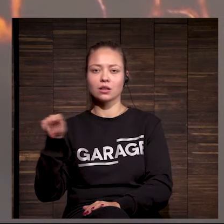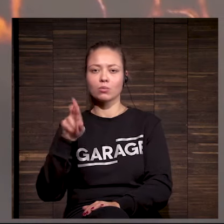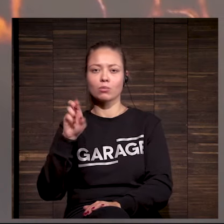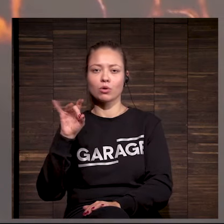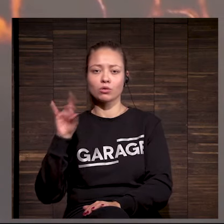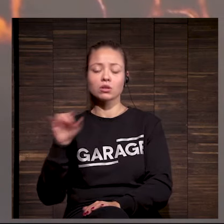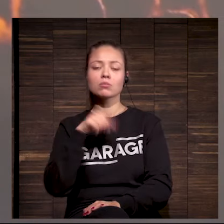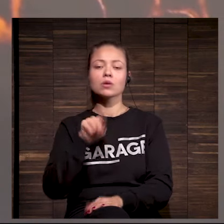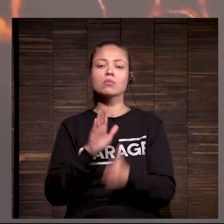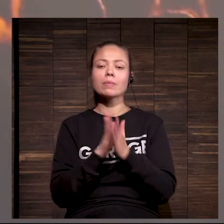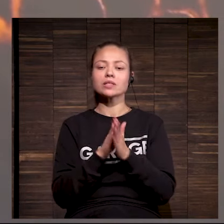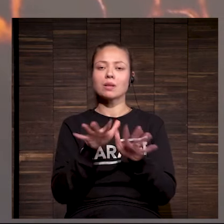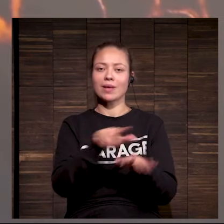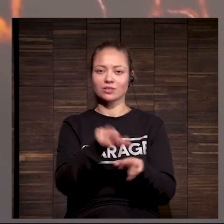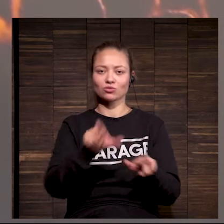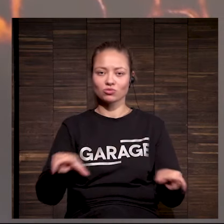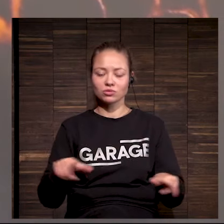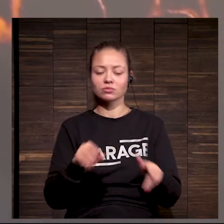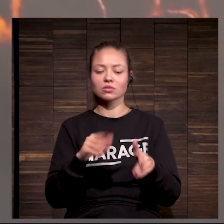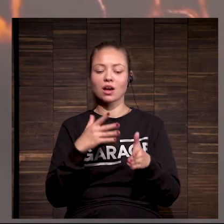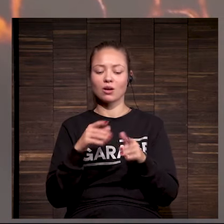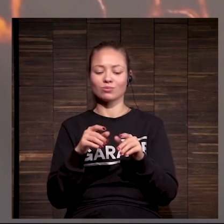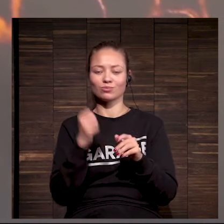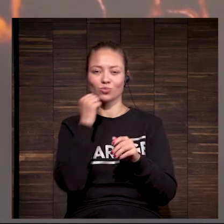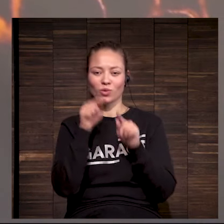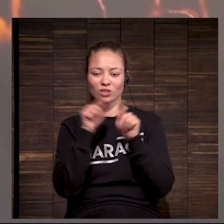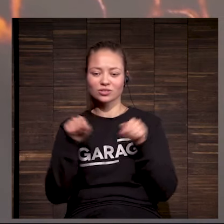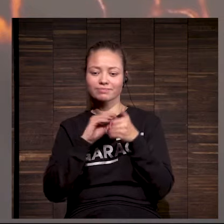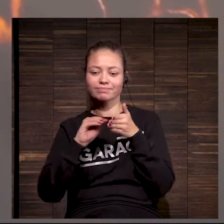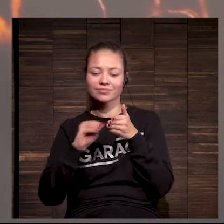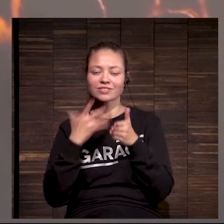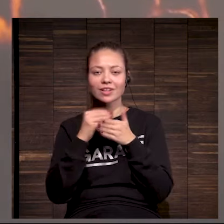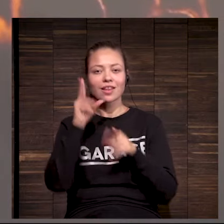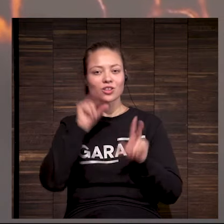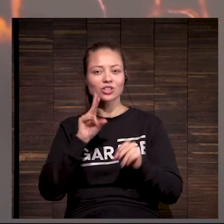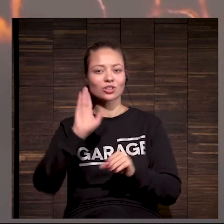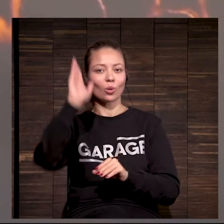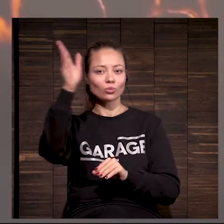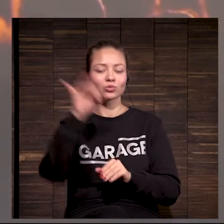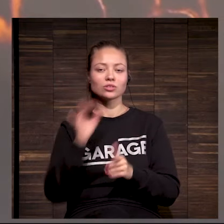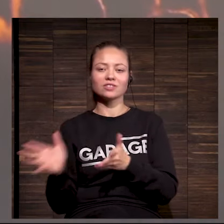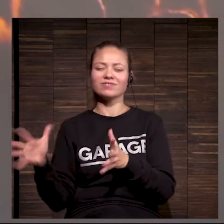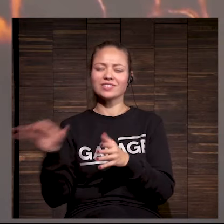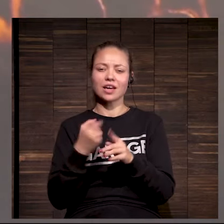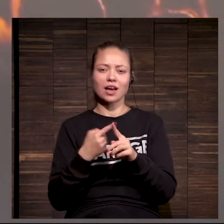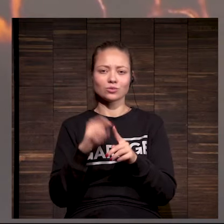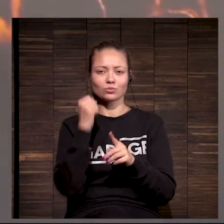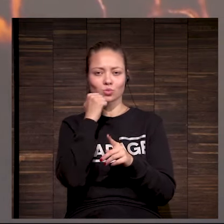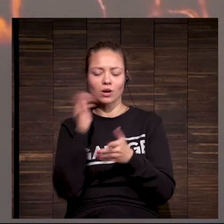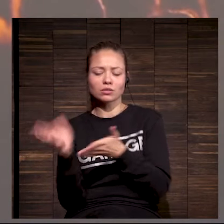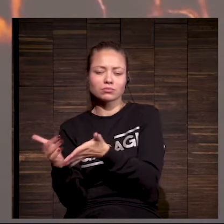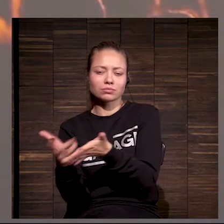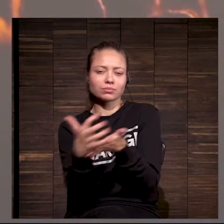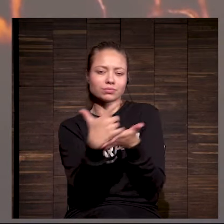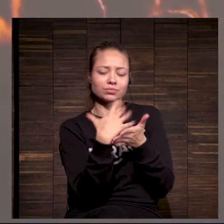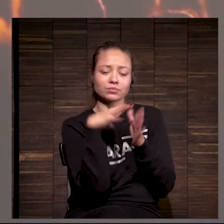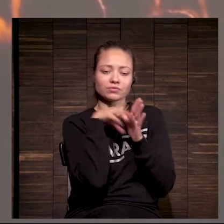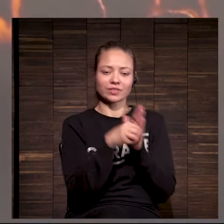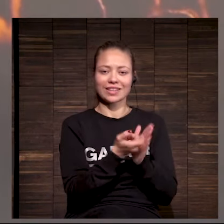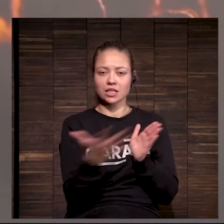написать на бумажках свои надежды на будущее мы собрали все эти бумаги в несколько karol bak